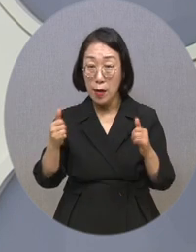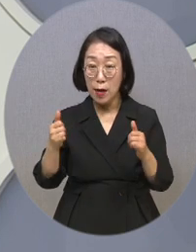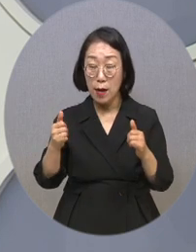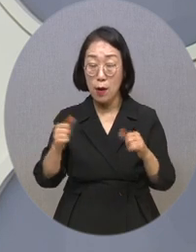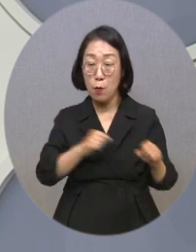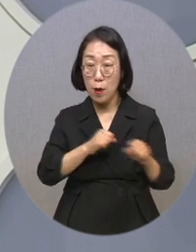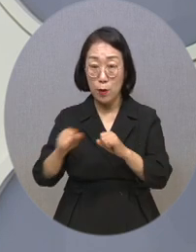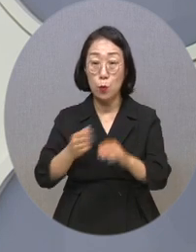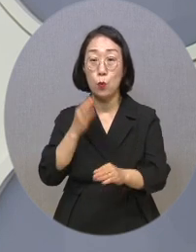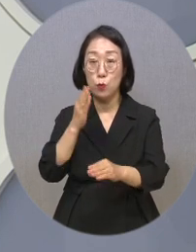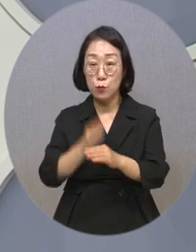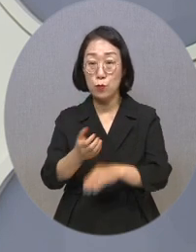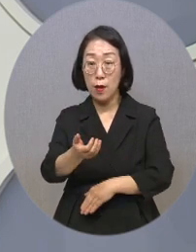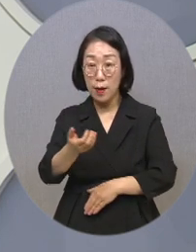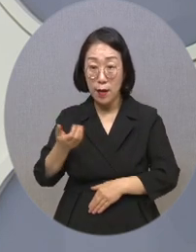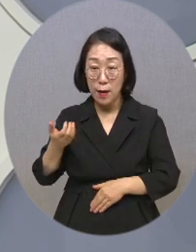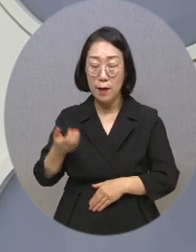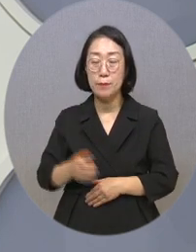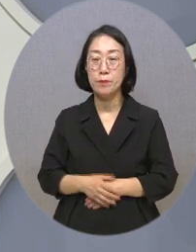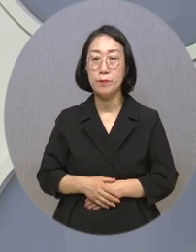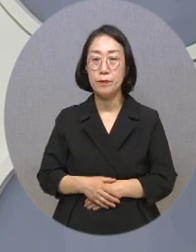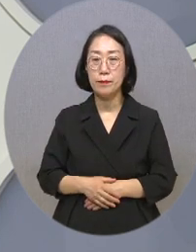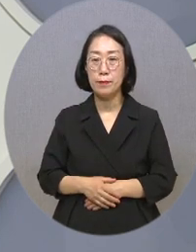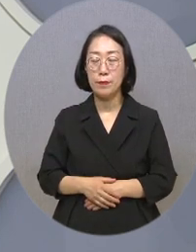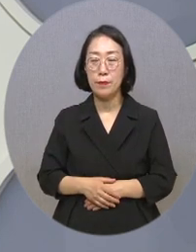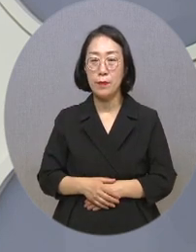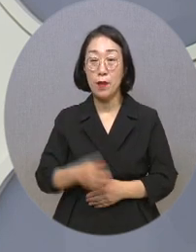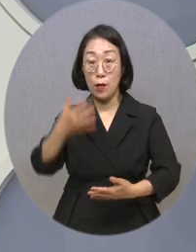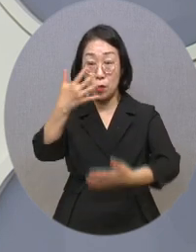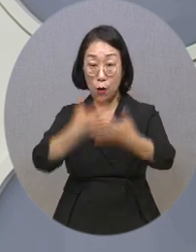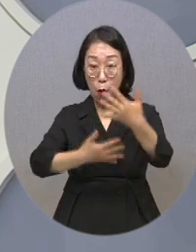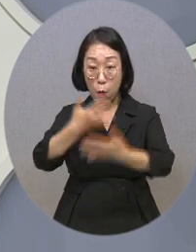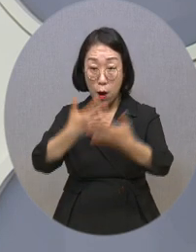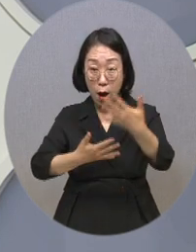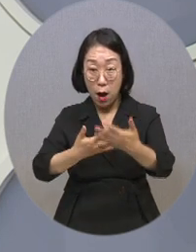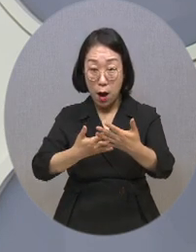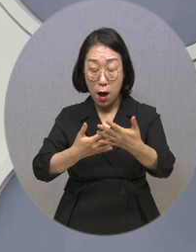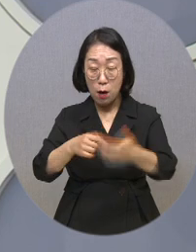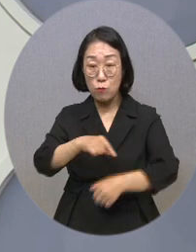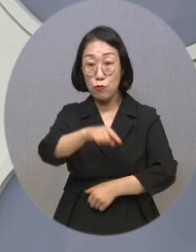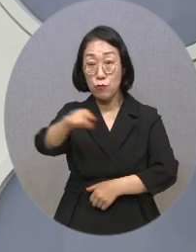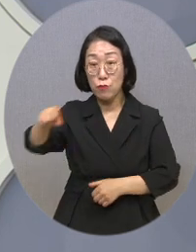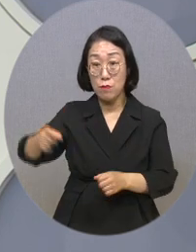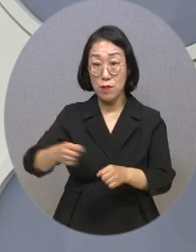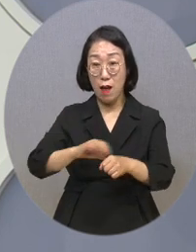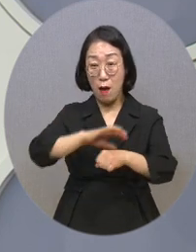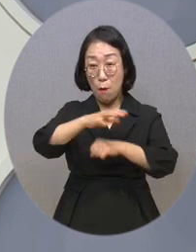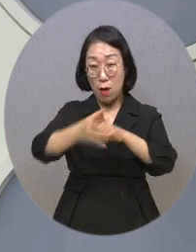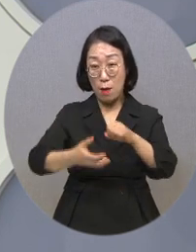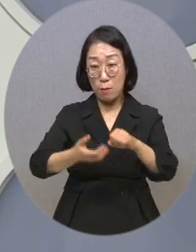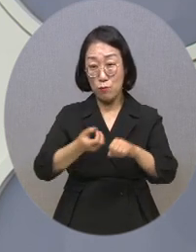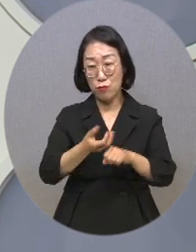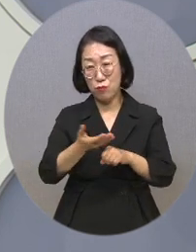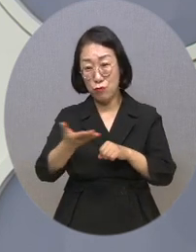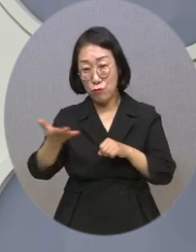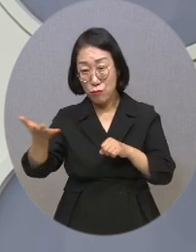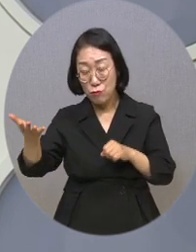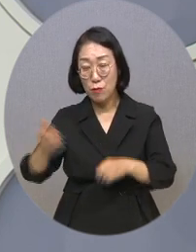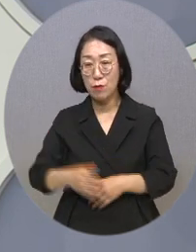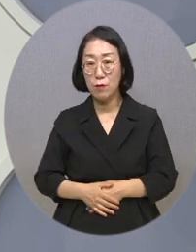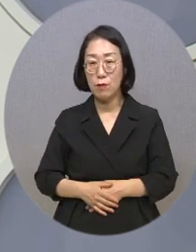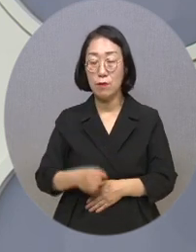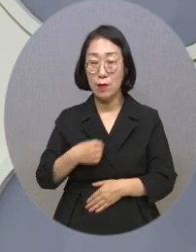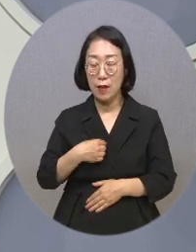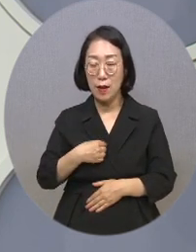아까 그 저기 마라톤 영화를 개가 그때는 이제 우리 애를 위한 소규모 시설을 제가